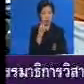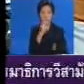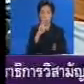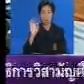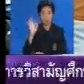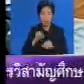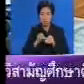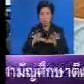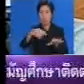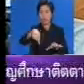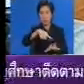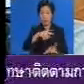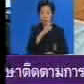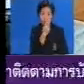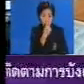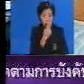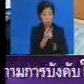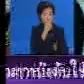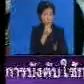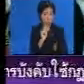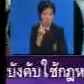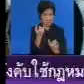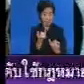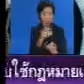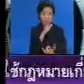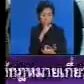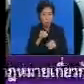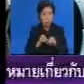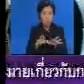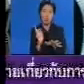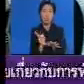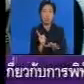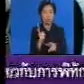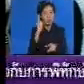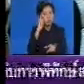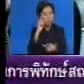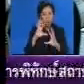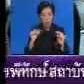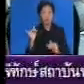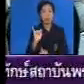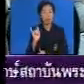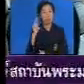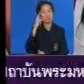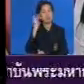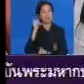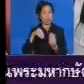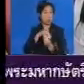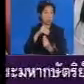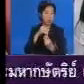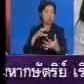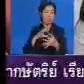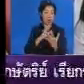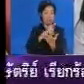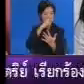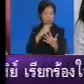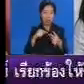พันธุ์ใหม่ 2009หากสถานการณ์ไข้หวัดใหญ่รอบนี้นะครับยังไม่คลี่คลายนะฮะก็จะส่งผลต่อการกระทบต่อในเรื่องของการบริโภค